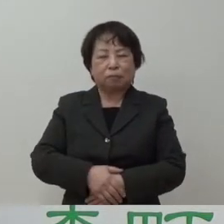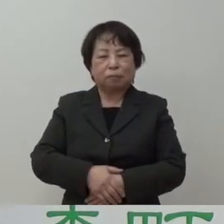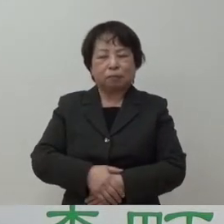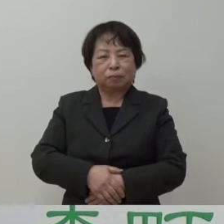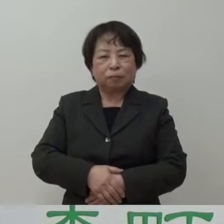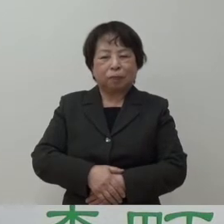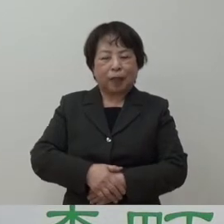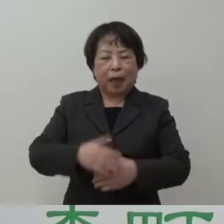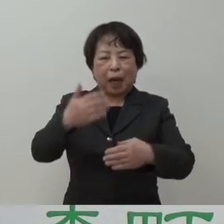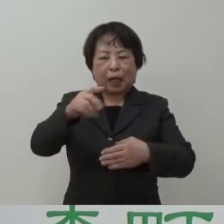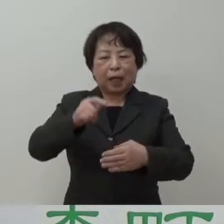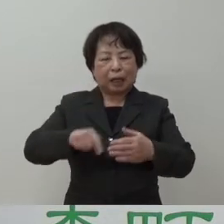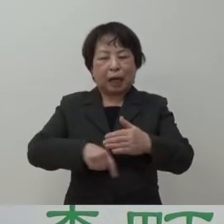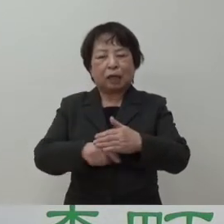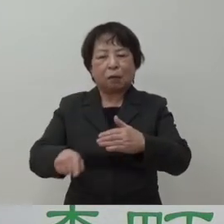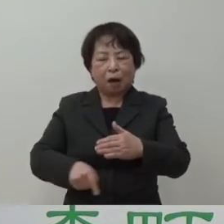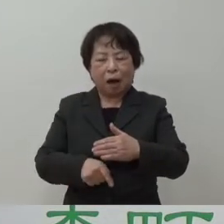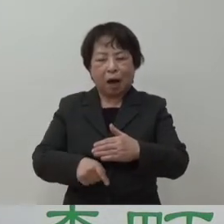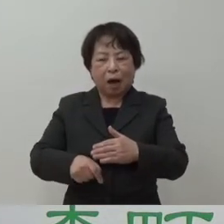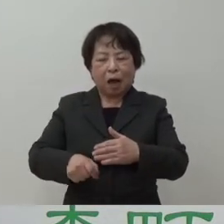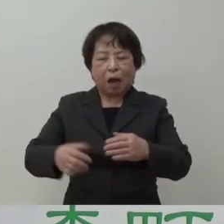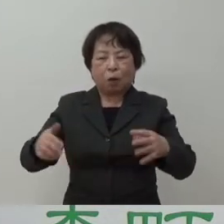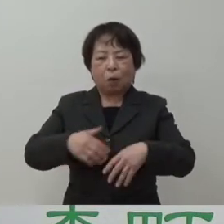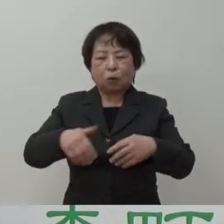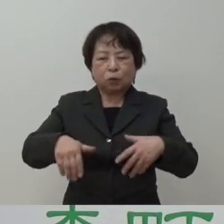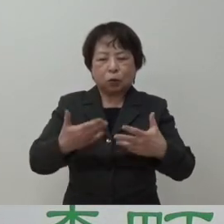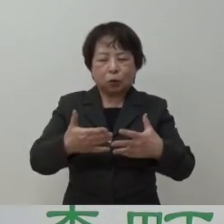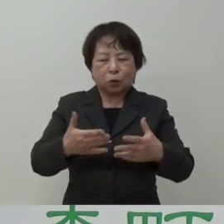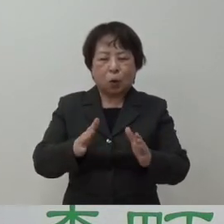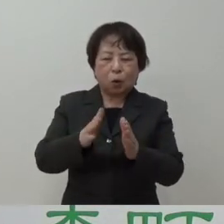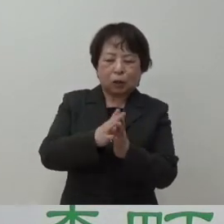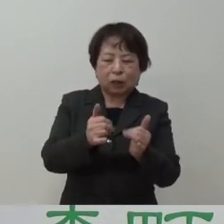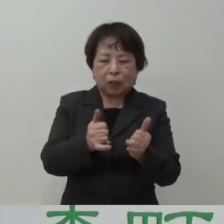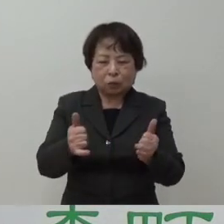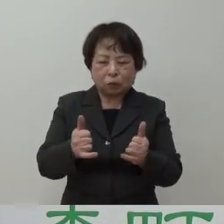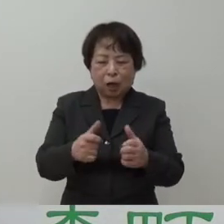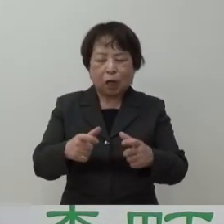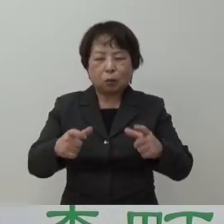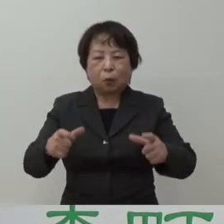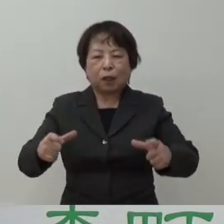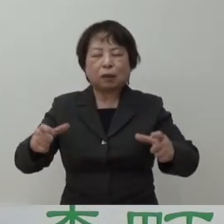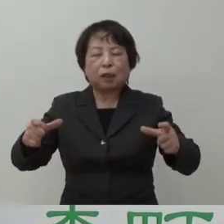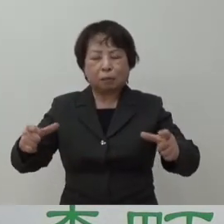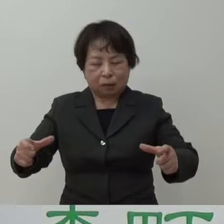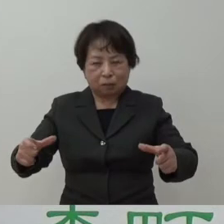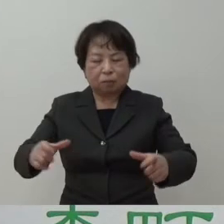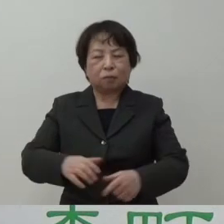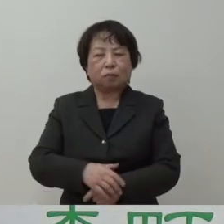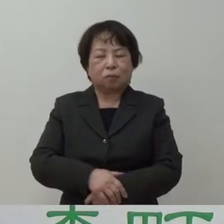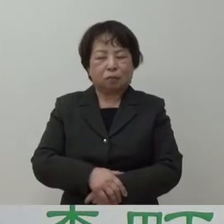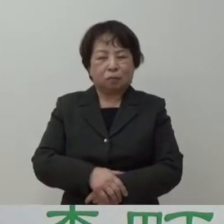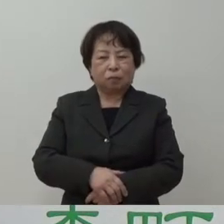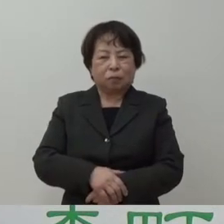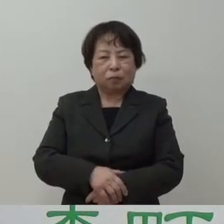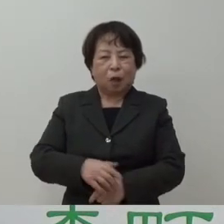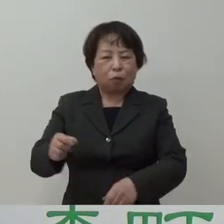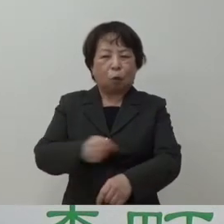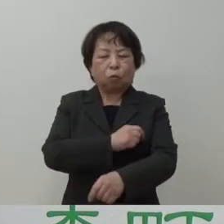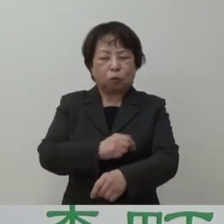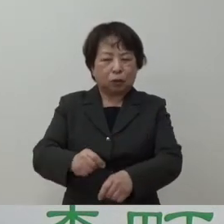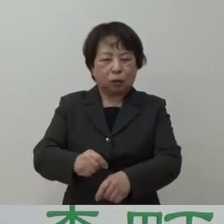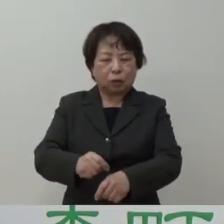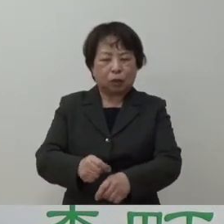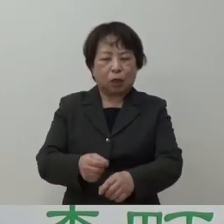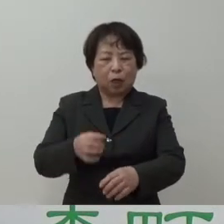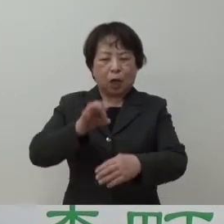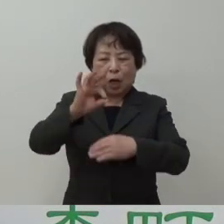県内では交通事故による死者数が増加しています。特に夕暮